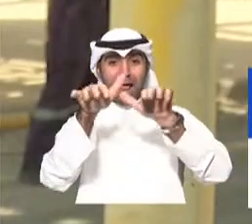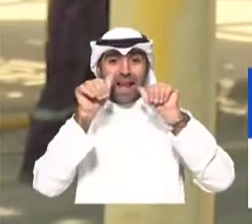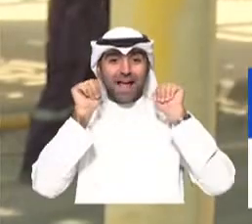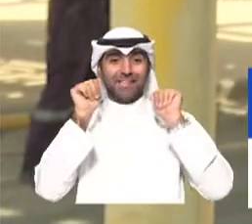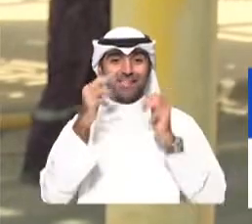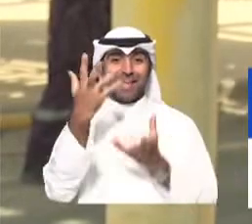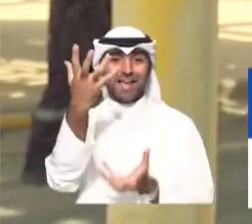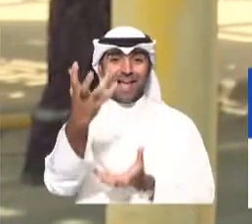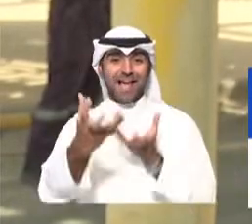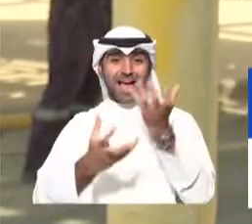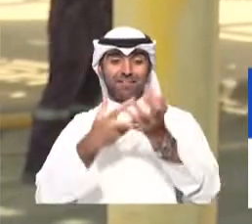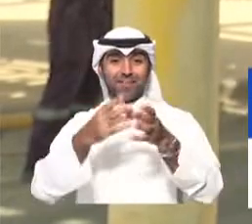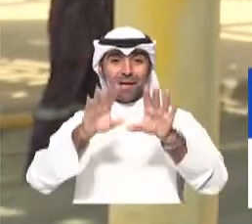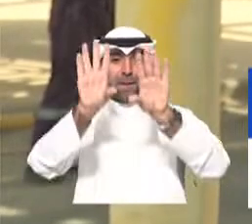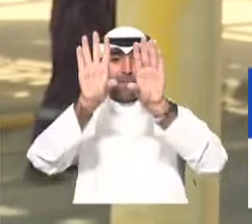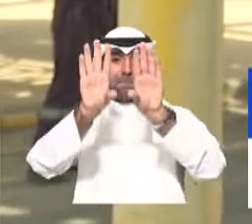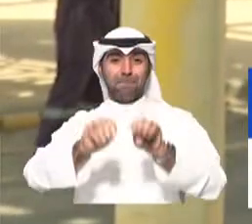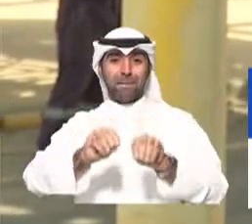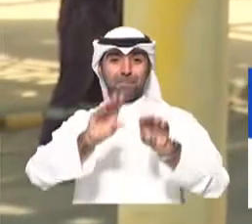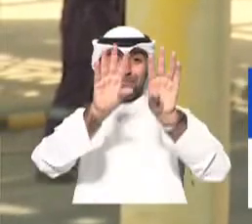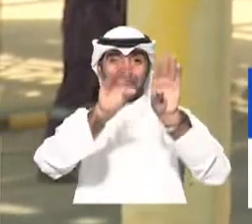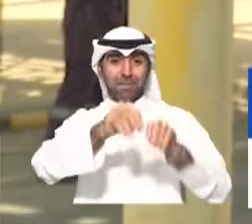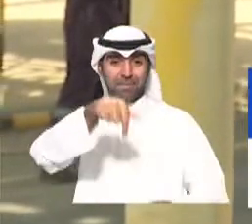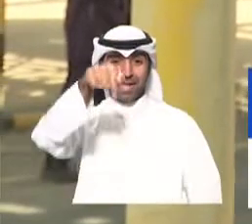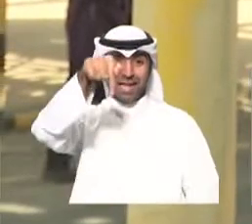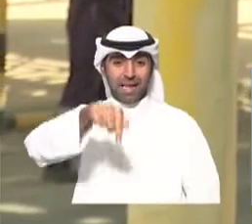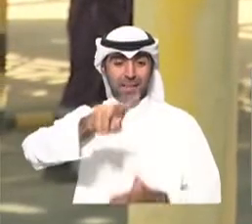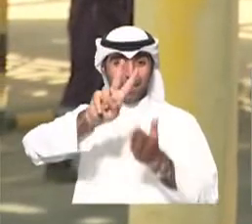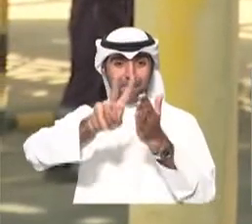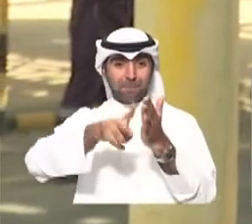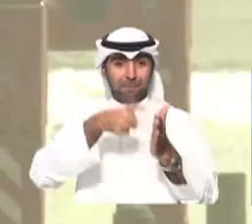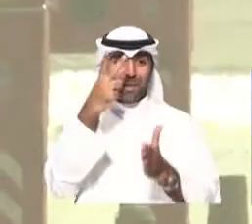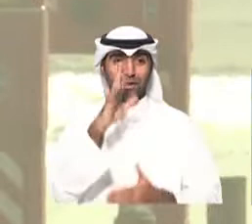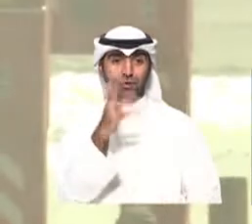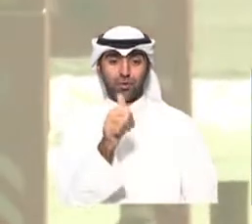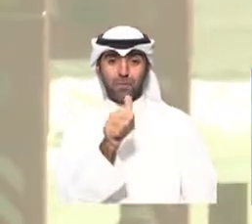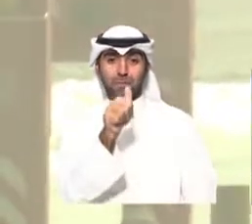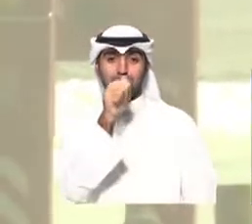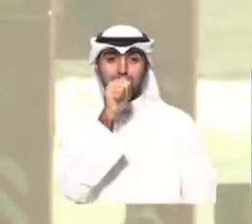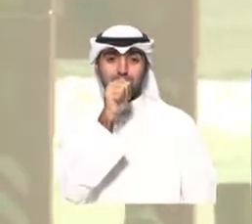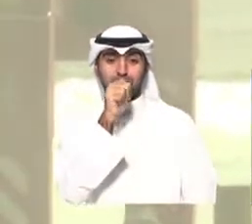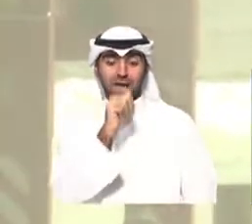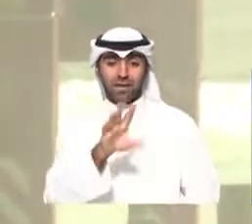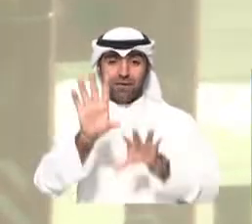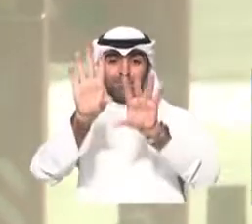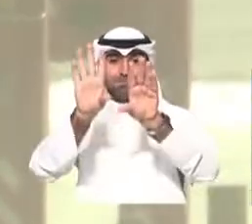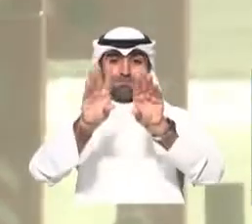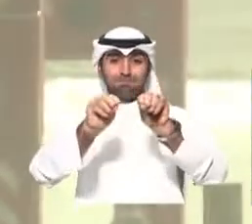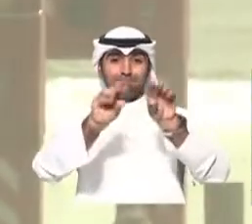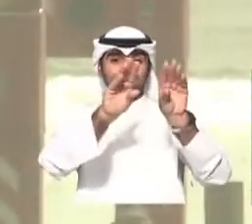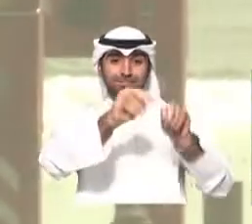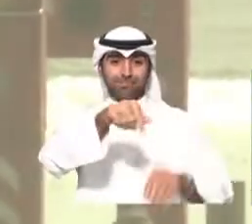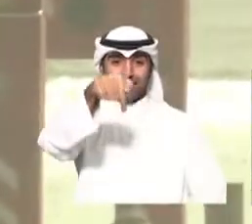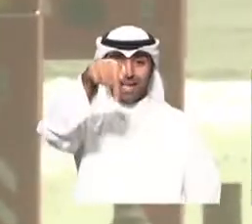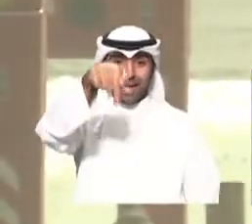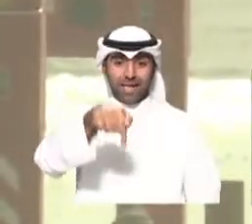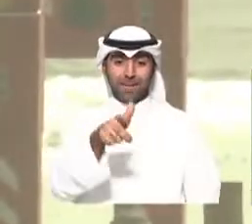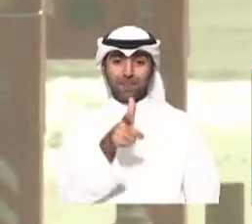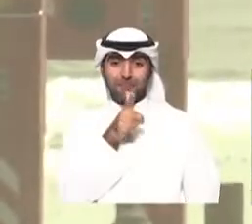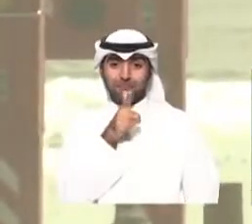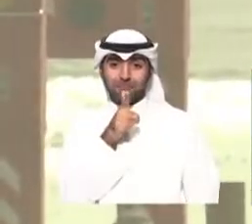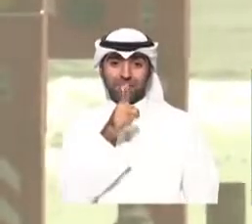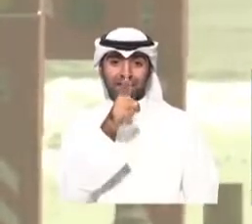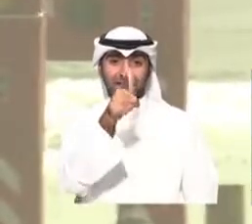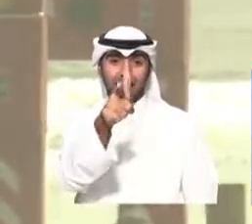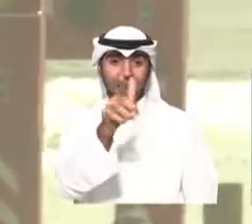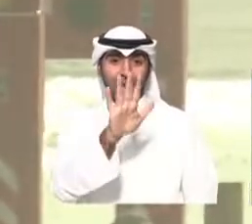وحاليا ان شاء الله قاعدين نعد على امل لجنه فنيه تقوم ب يعني